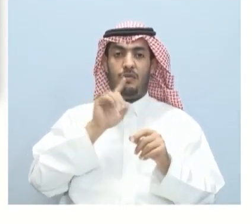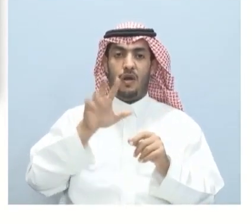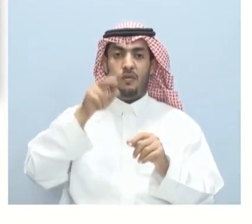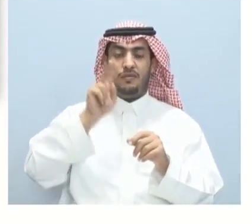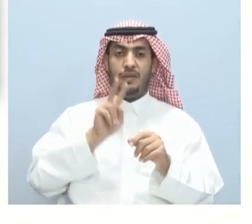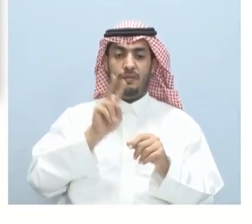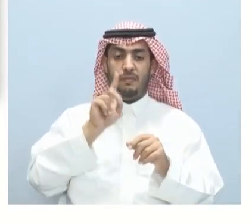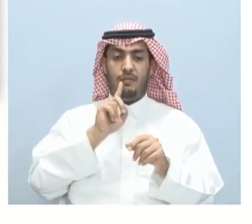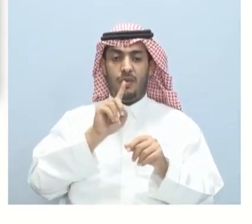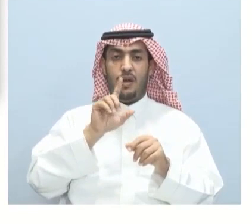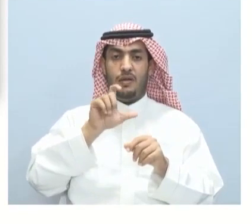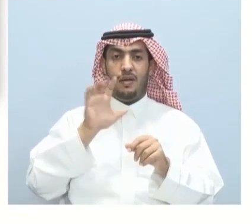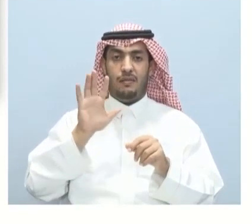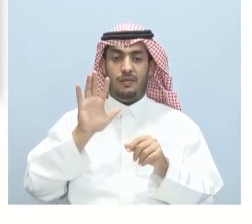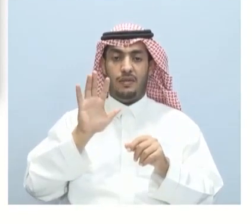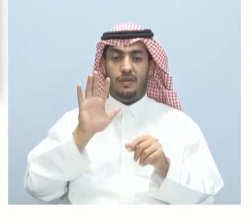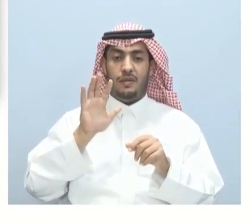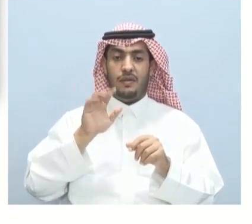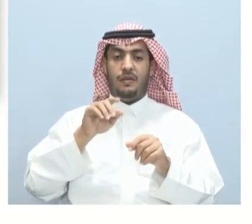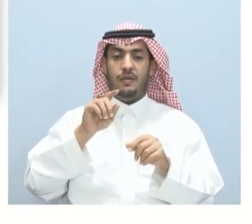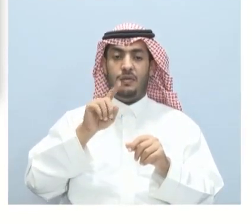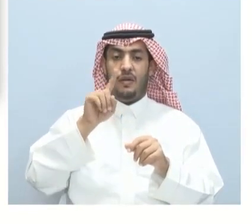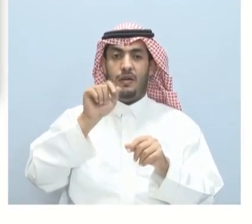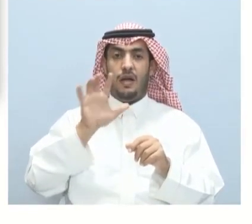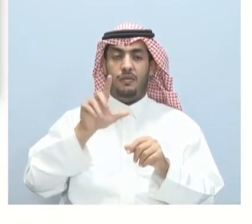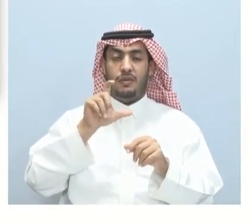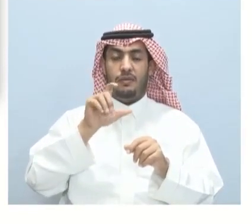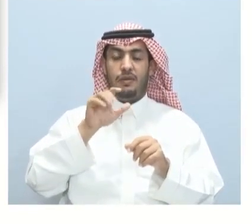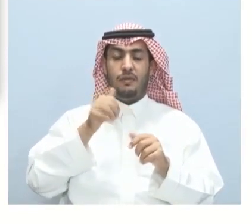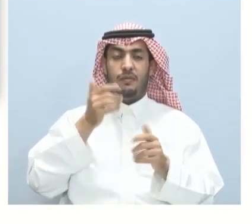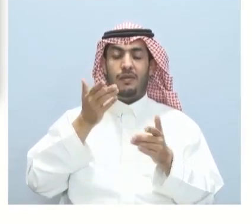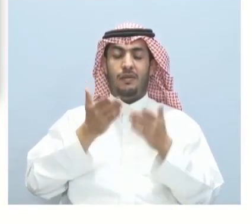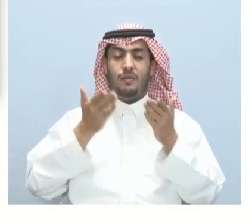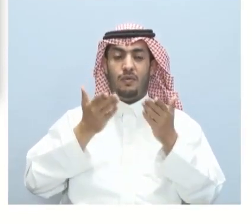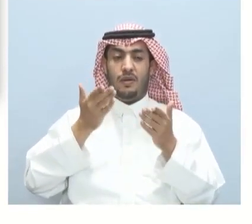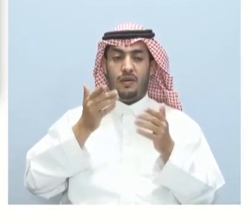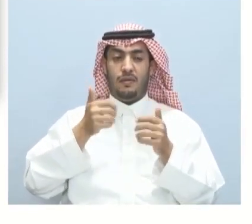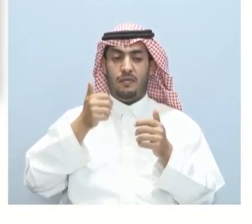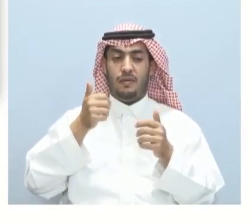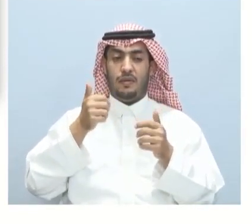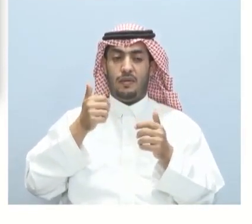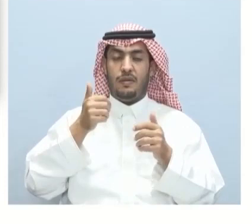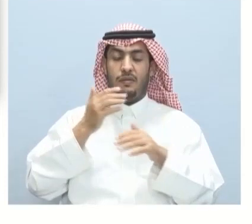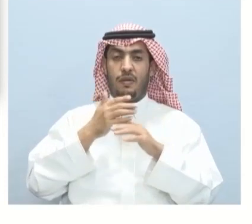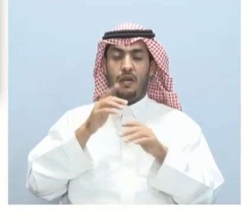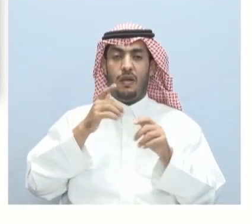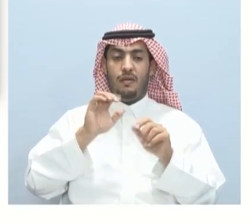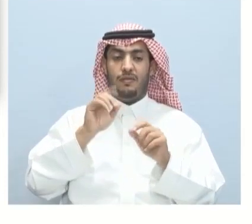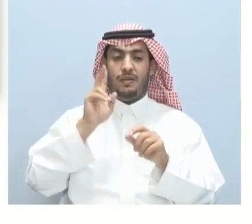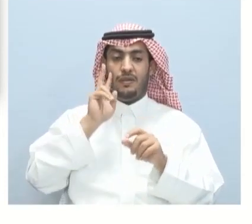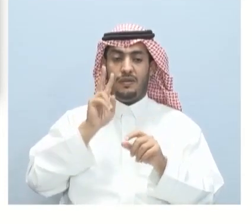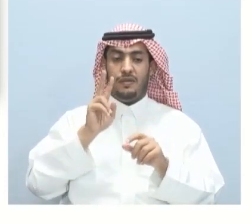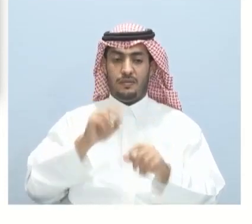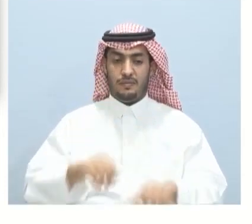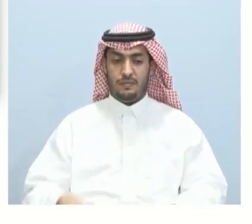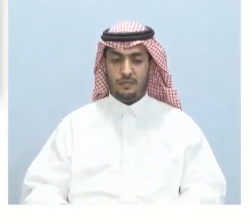175 1.75 متر بحيث يحافظان على وضع الاتزان للعلبه كما ترى هنا في